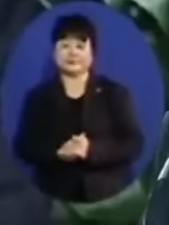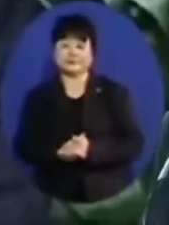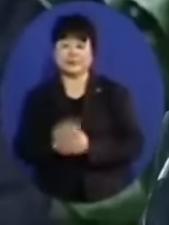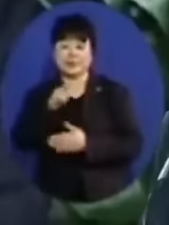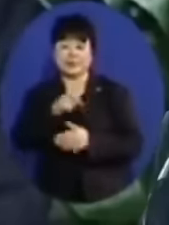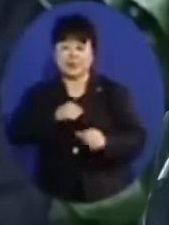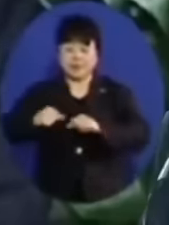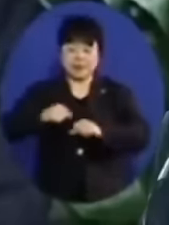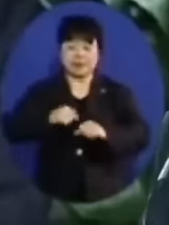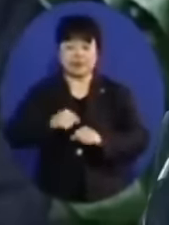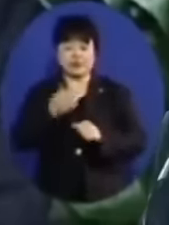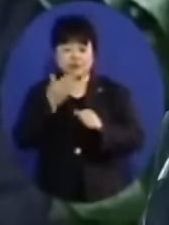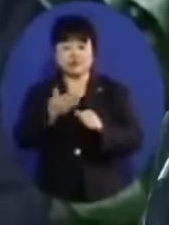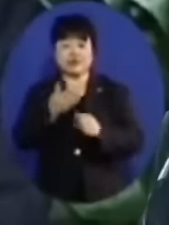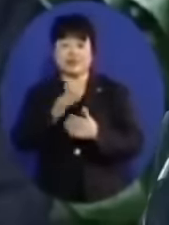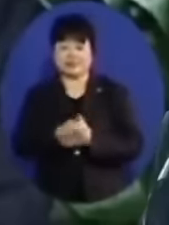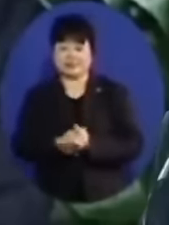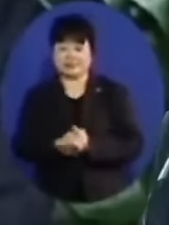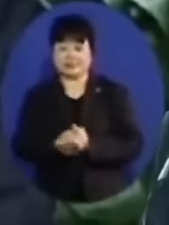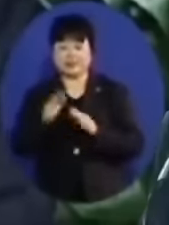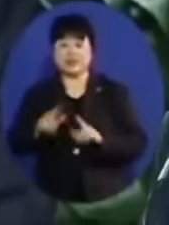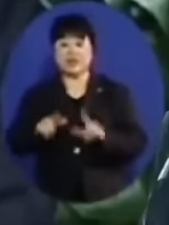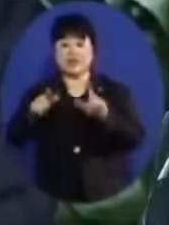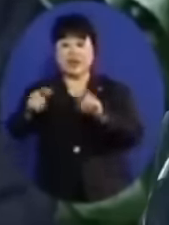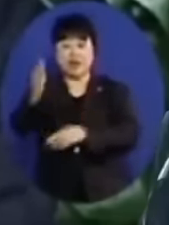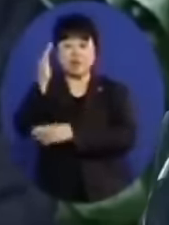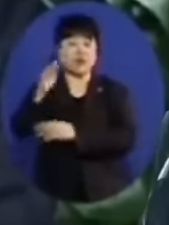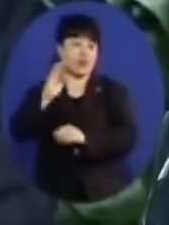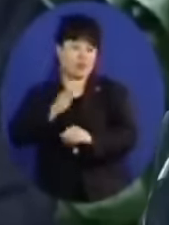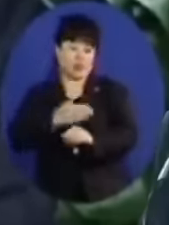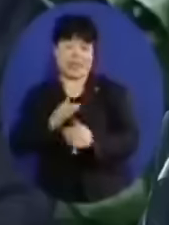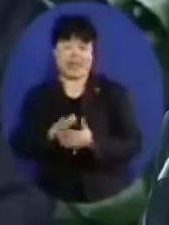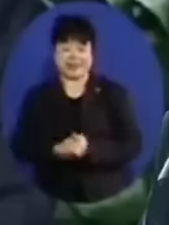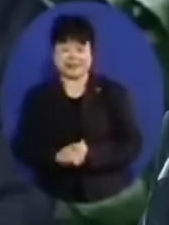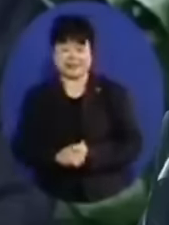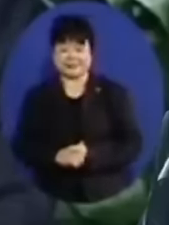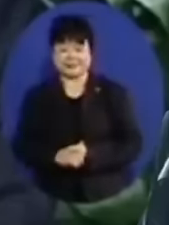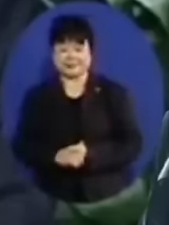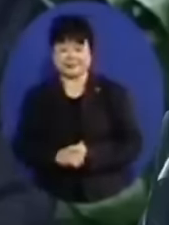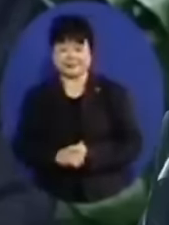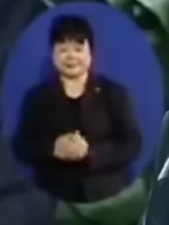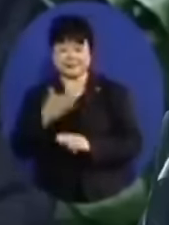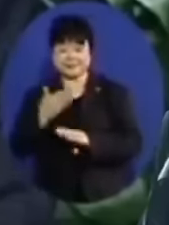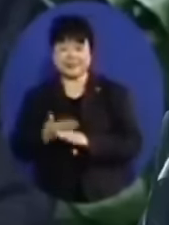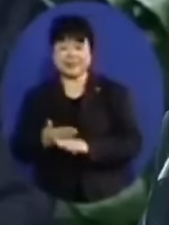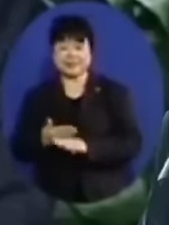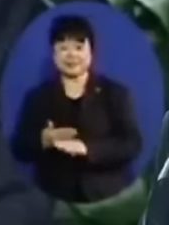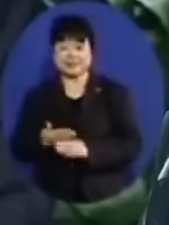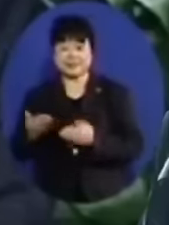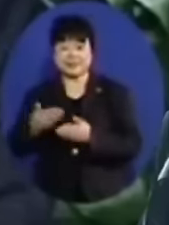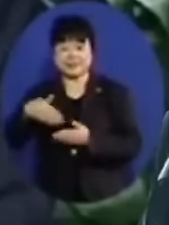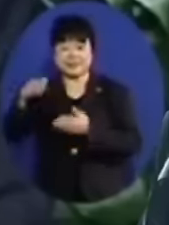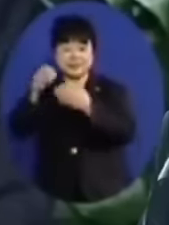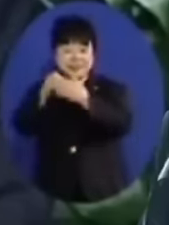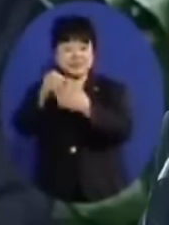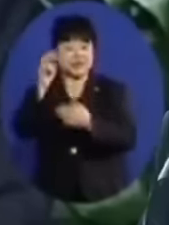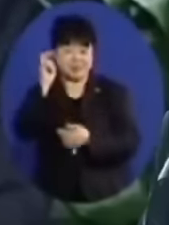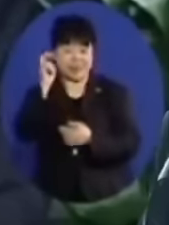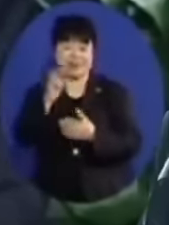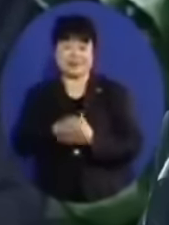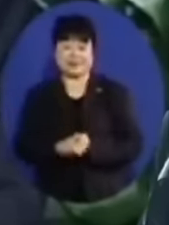마음대로 행동하게 했으면 오늘날 같은 목회 안 한다. 다른 직업 가지고 나갔다.